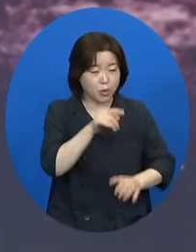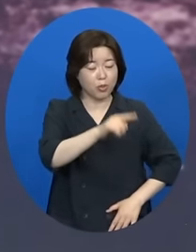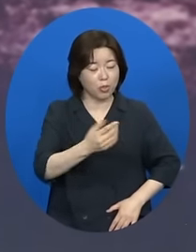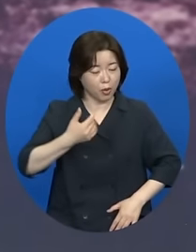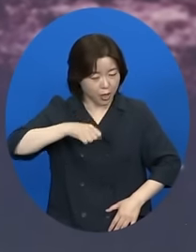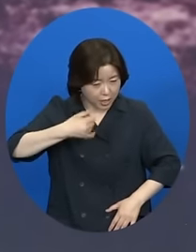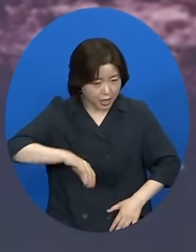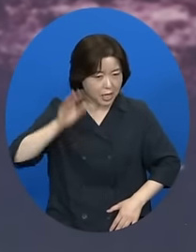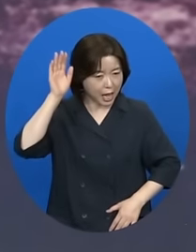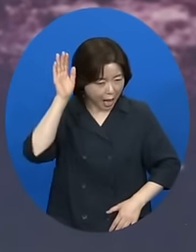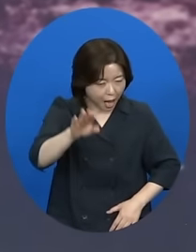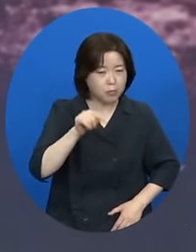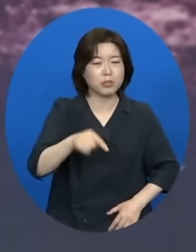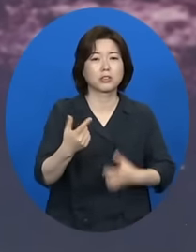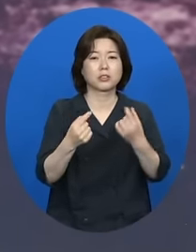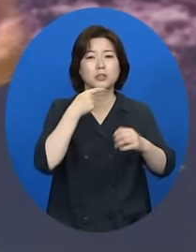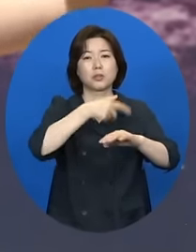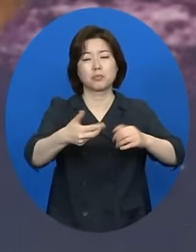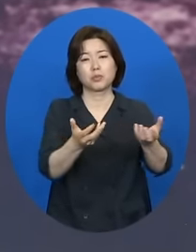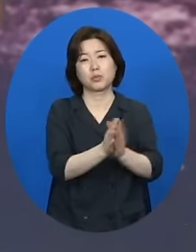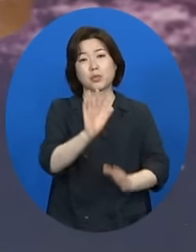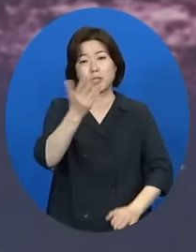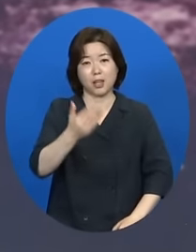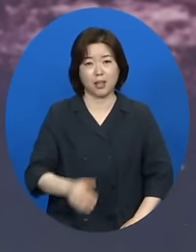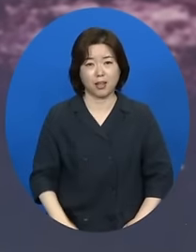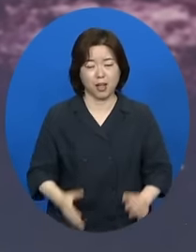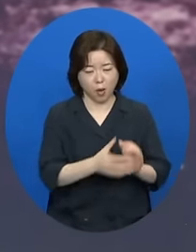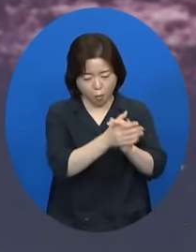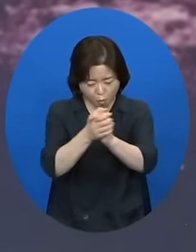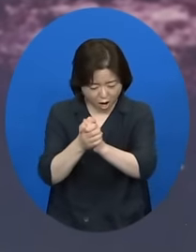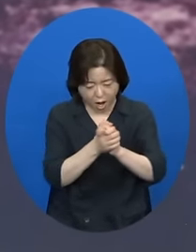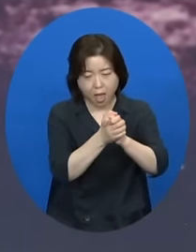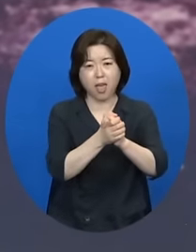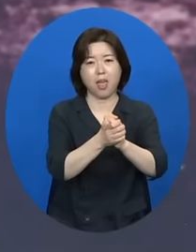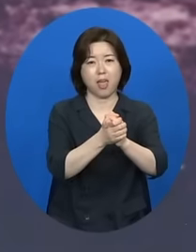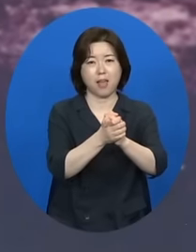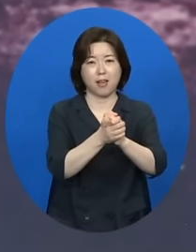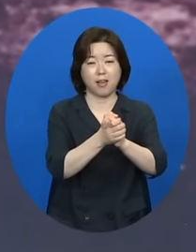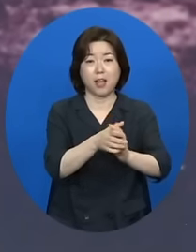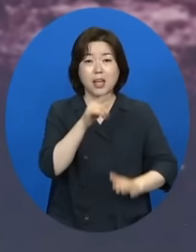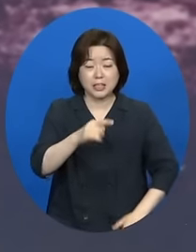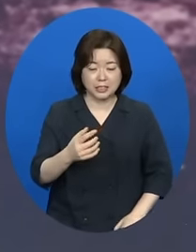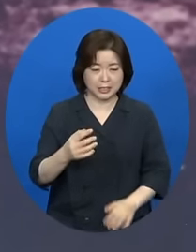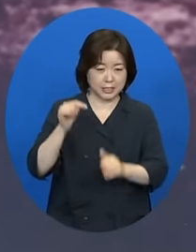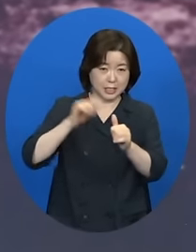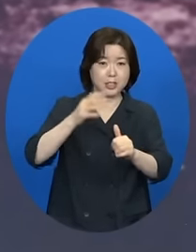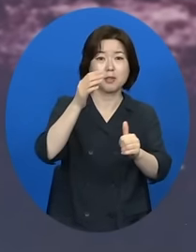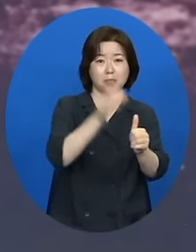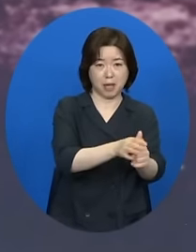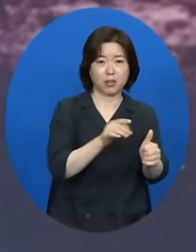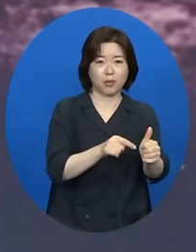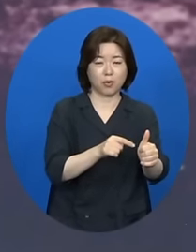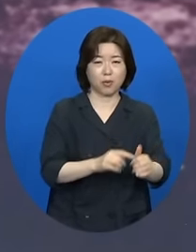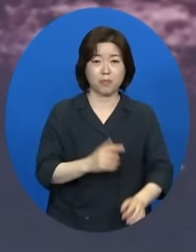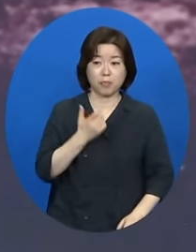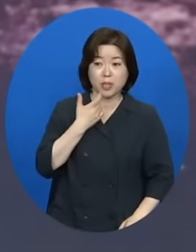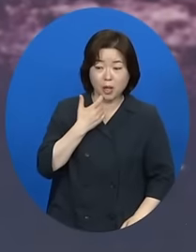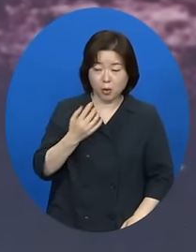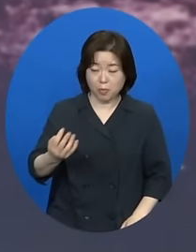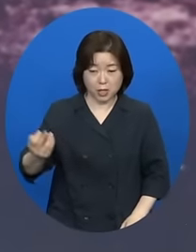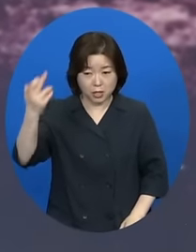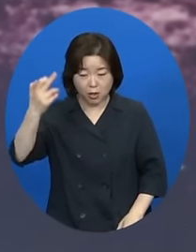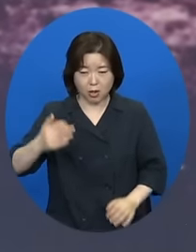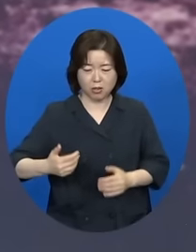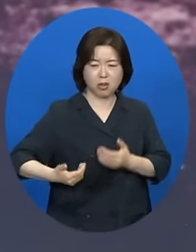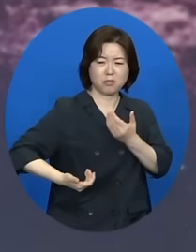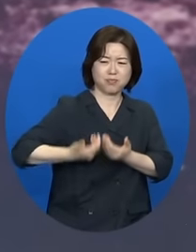앞으로 그런 민족이 될 거야. 그 화해케 하고 하는 그 사명을 주신 건데 야곱이 형과 틀어져